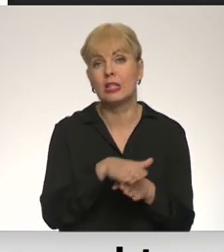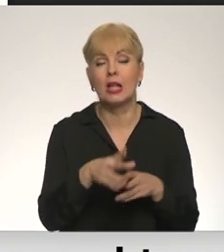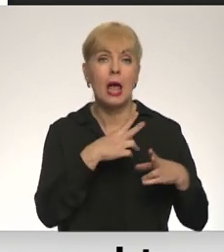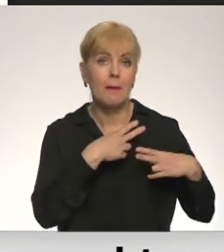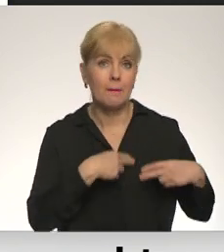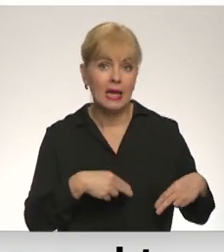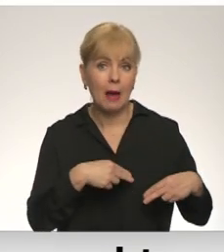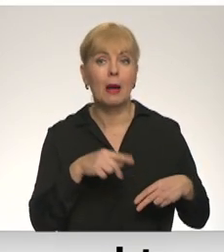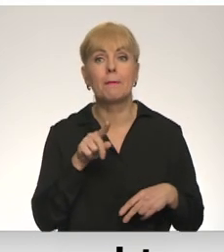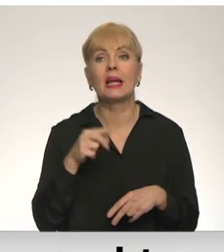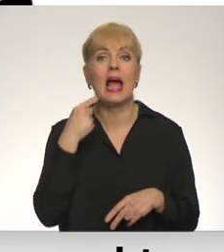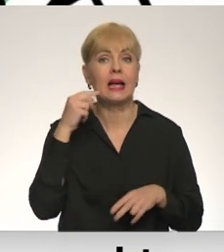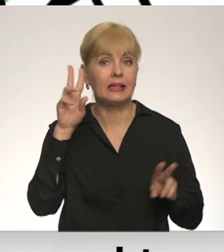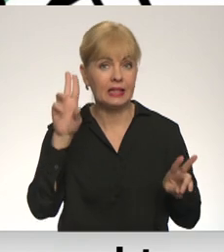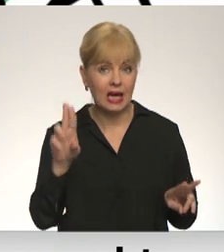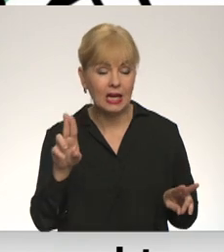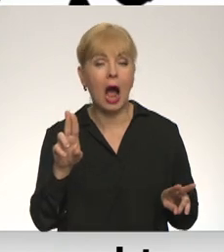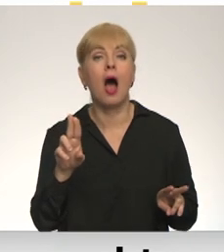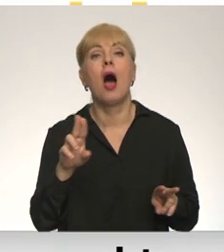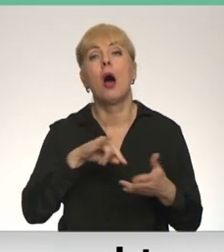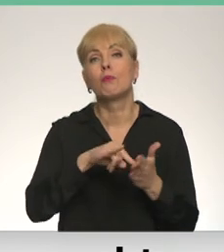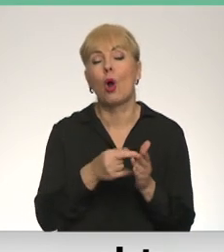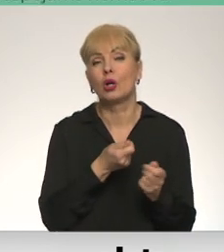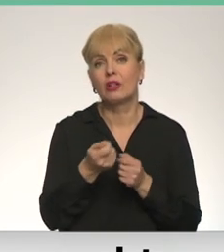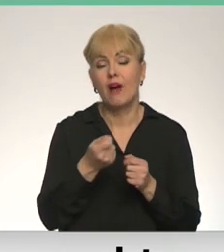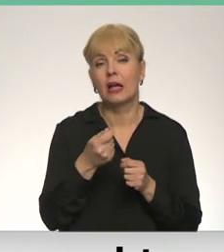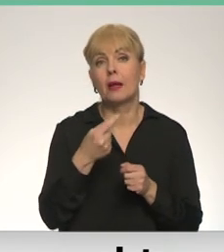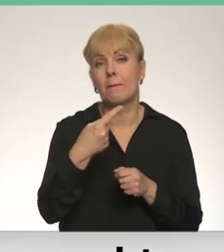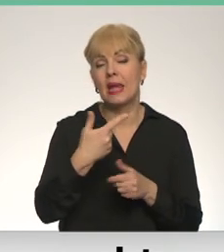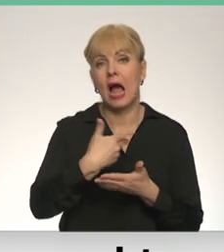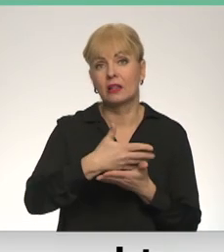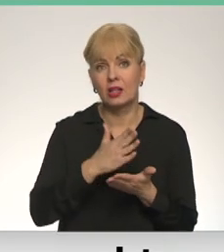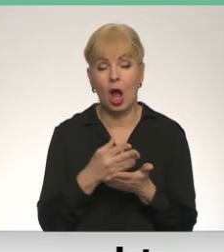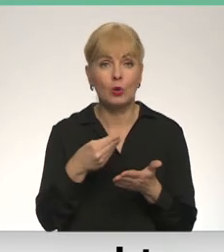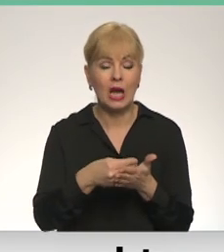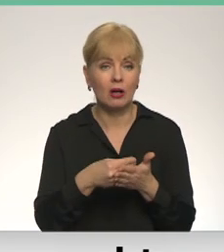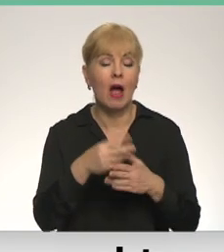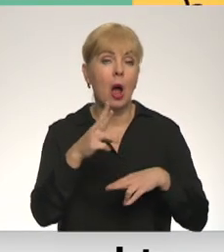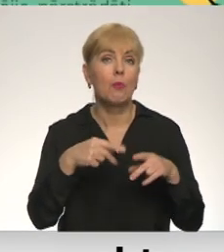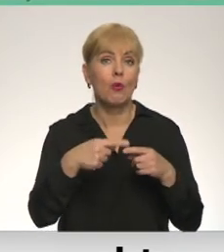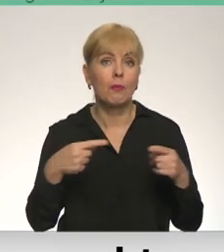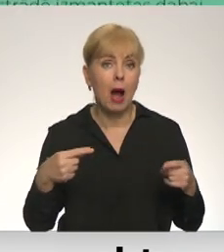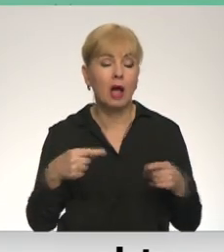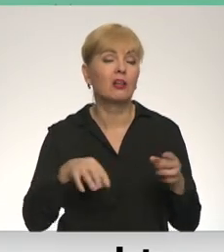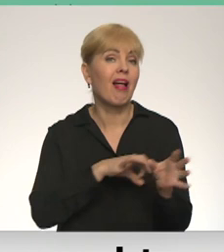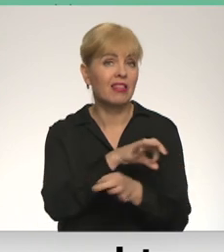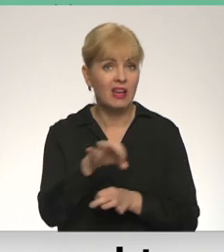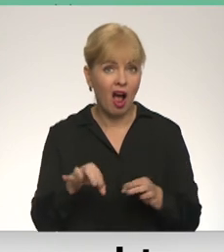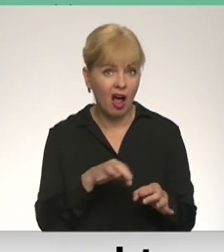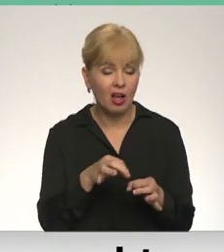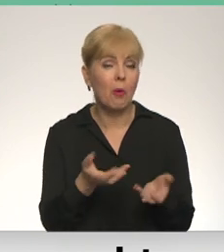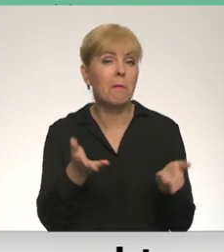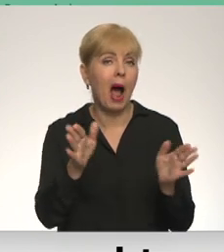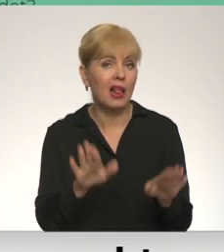biedrība Free Riga. Projekta vadītāja pauš, ka gandrīz piektā daļa no iegādātā būvmateriāla apjoma izrādās lieka un rada